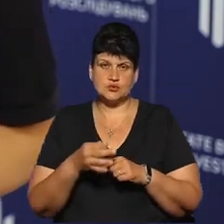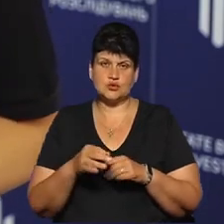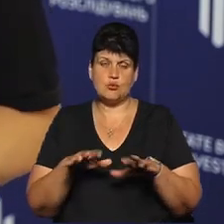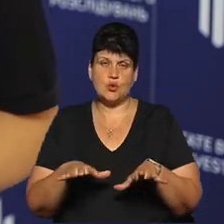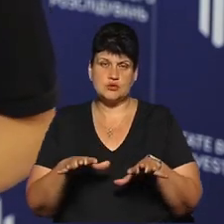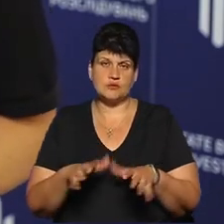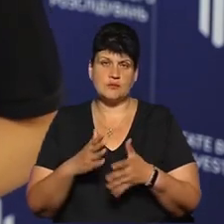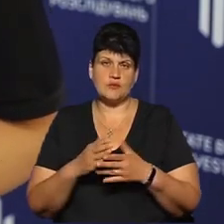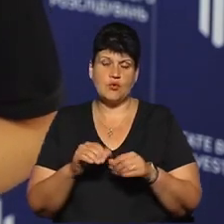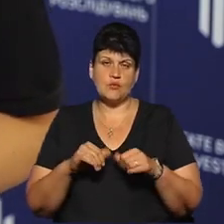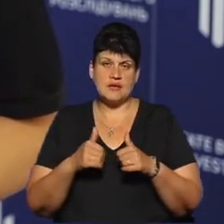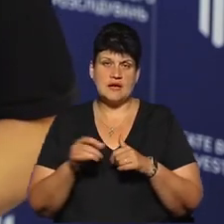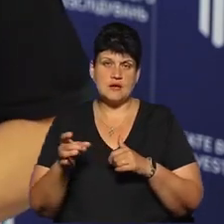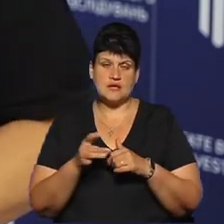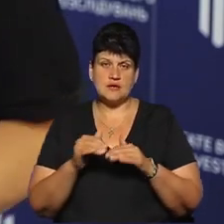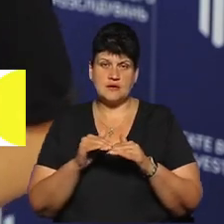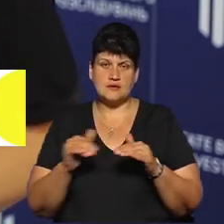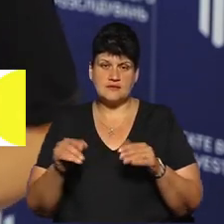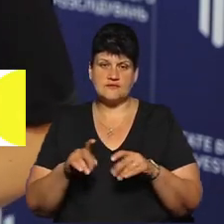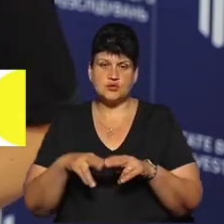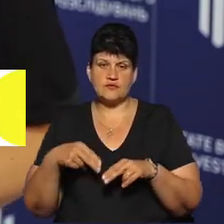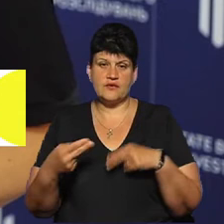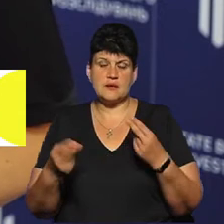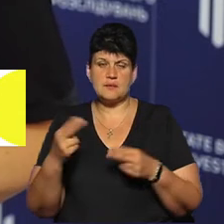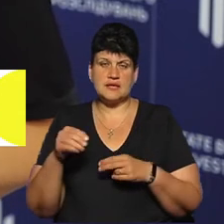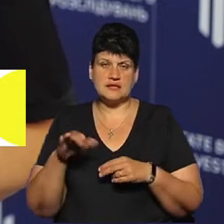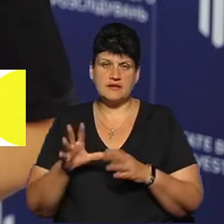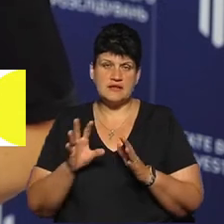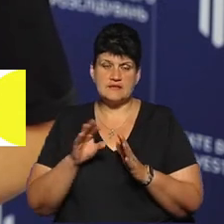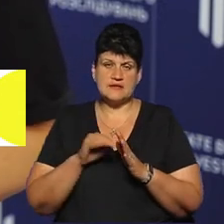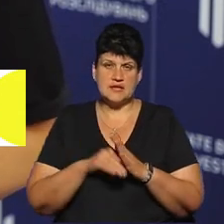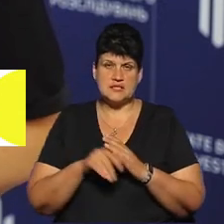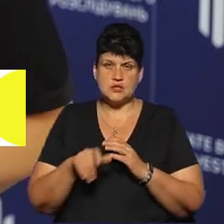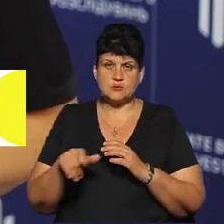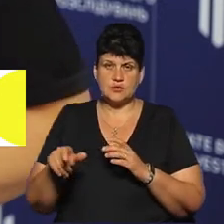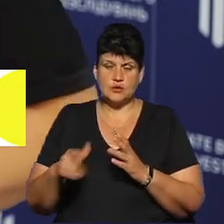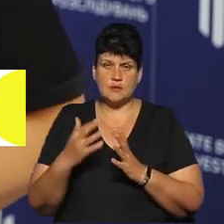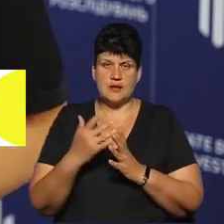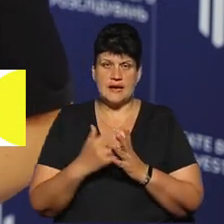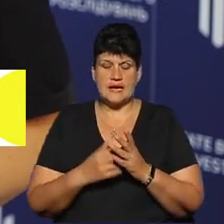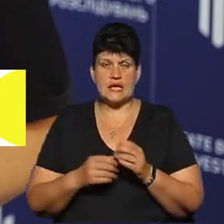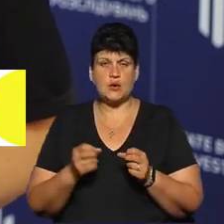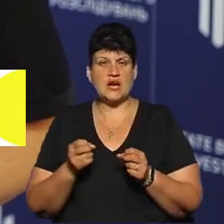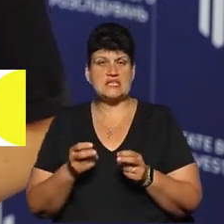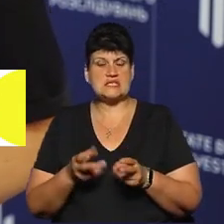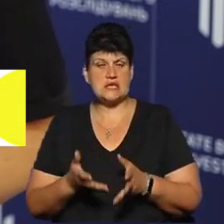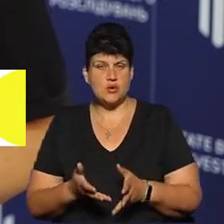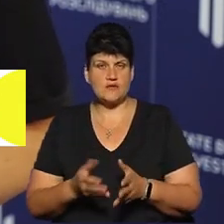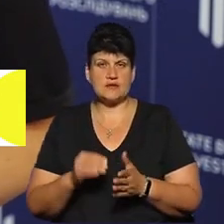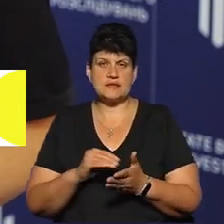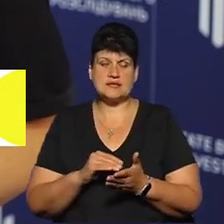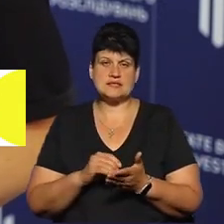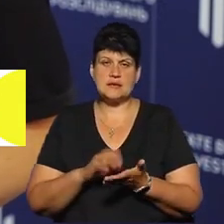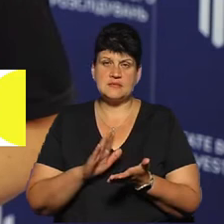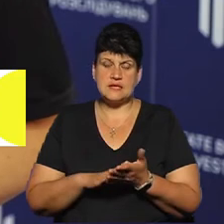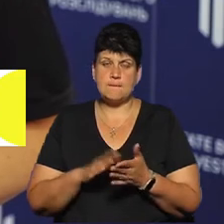регіонального рівня з відшкодування ПДВ та віднесення суб'єктів господарювання до переліку ризикових. Він записав місцеве підприємство до